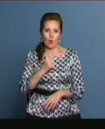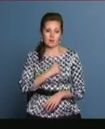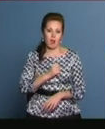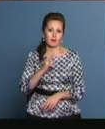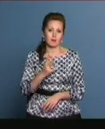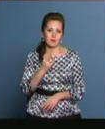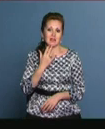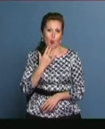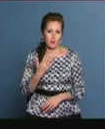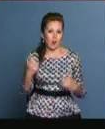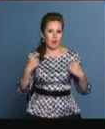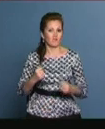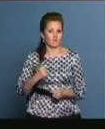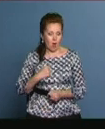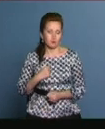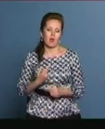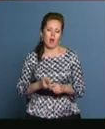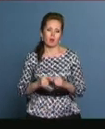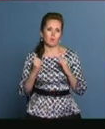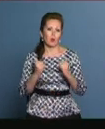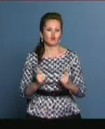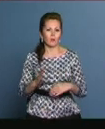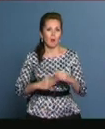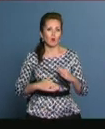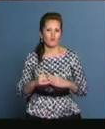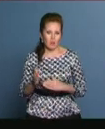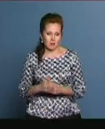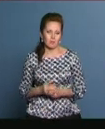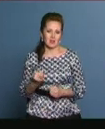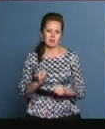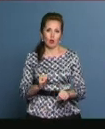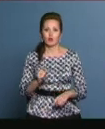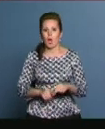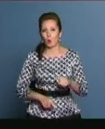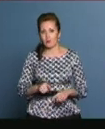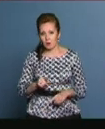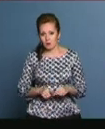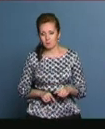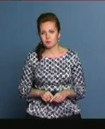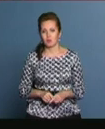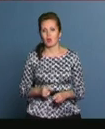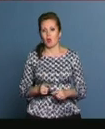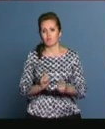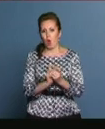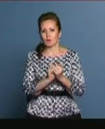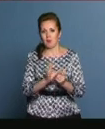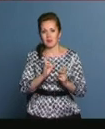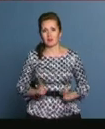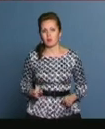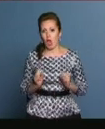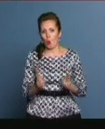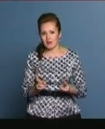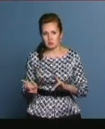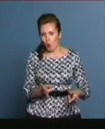это, как говорится, почетная профессия и защита Родины, борьба с терроризмом – это приоритеты